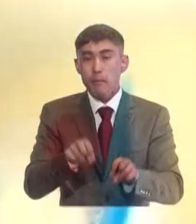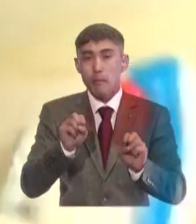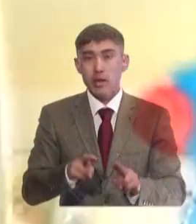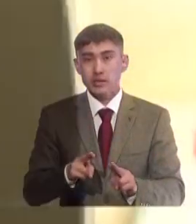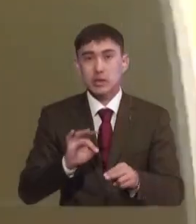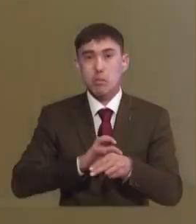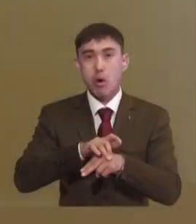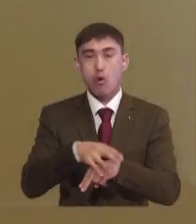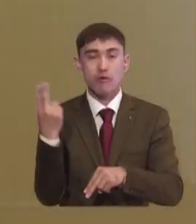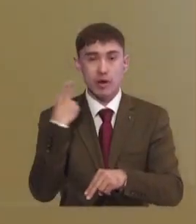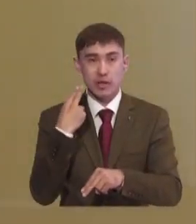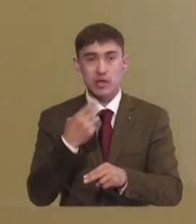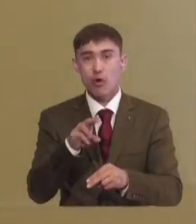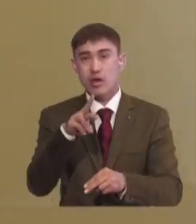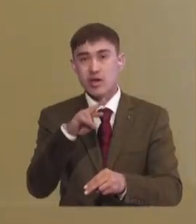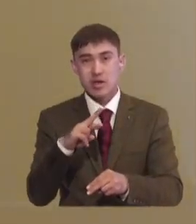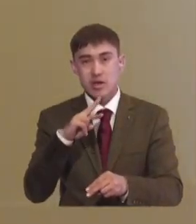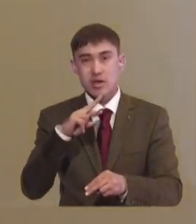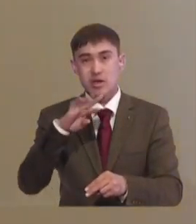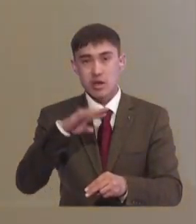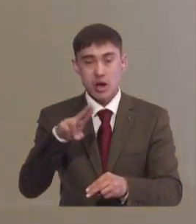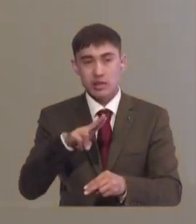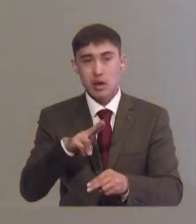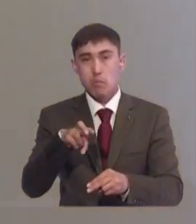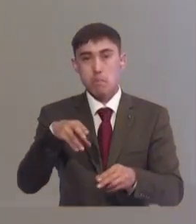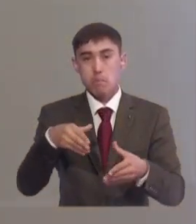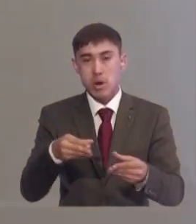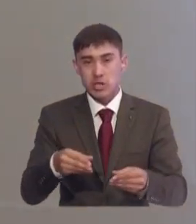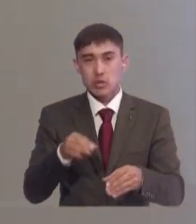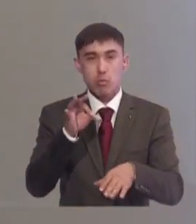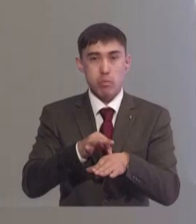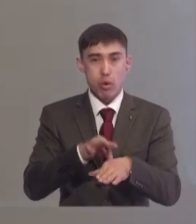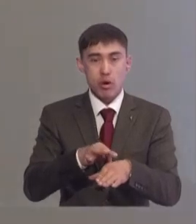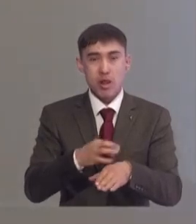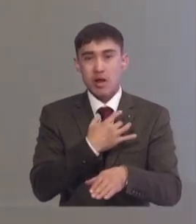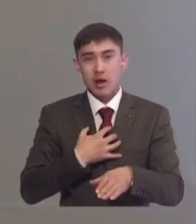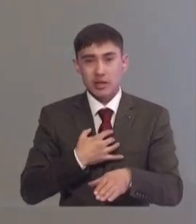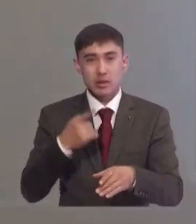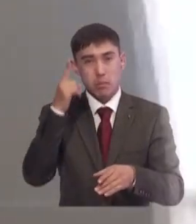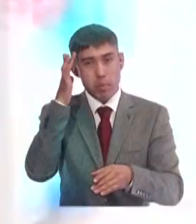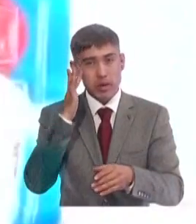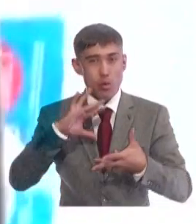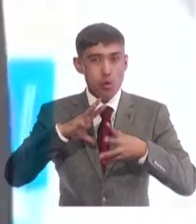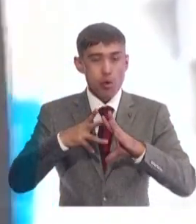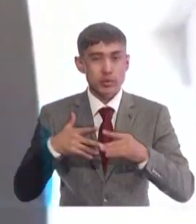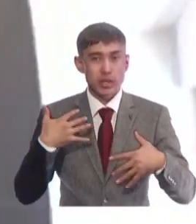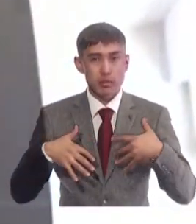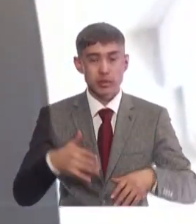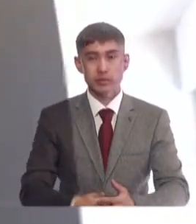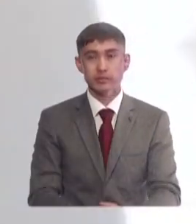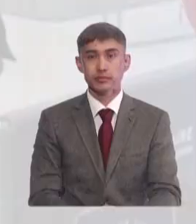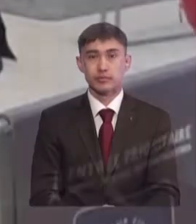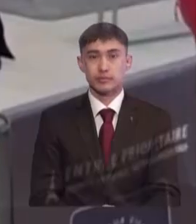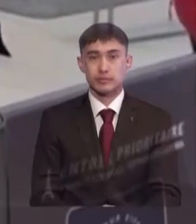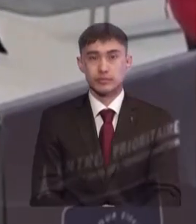пауком Великобритании. Его яд вызывает у человека мышечные спазмы, боль, лихорадку, потливость и общее недомогание.